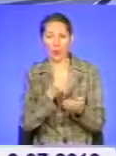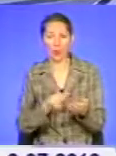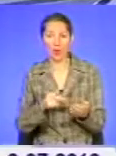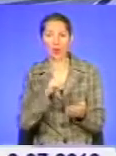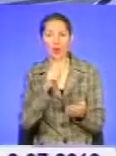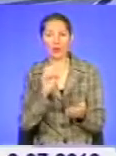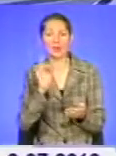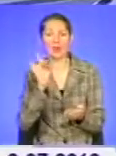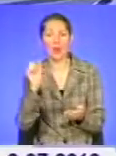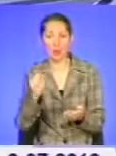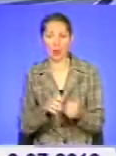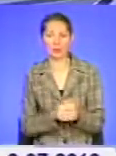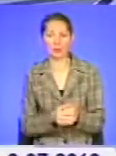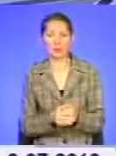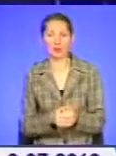зможуть безпечно